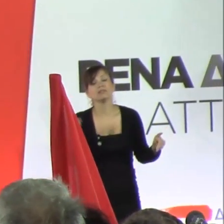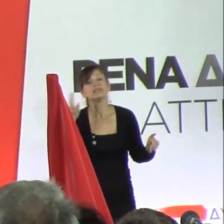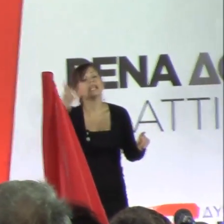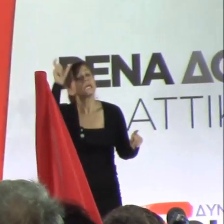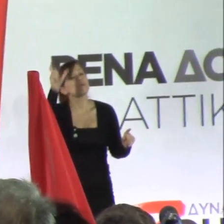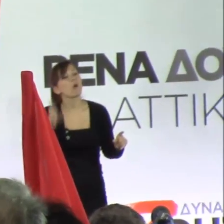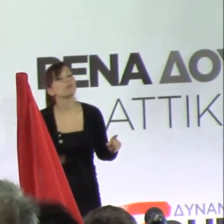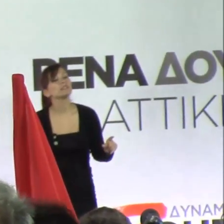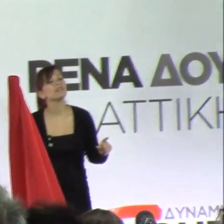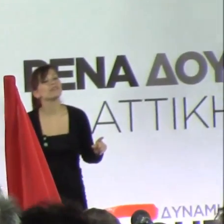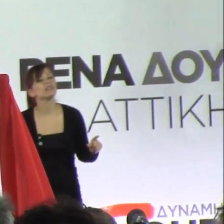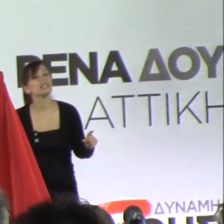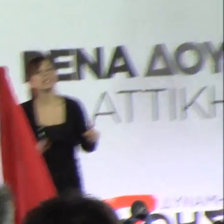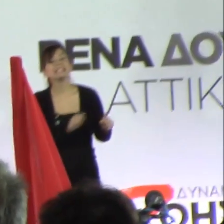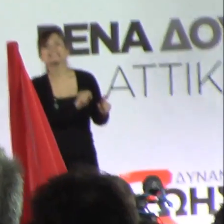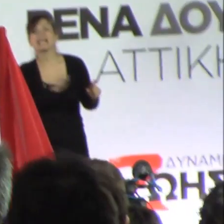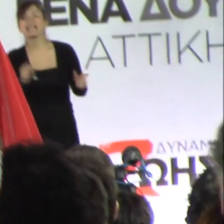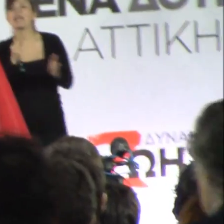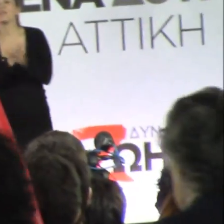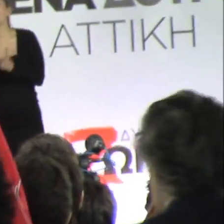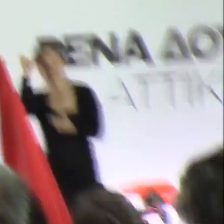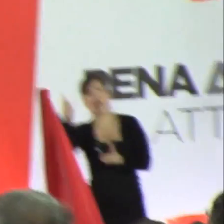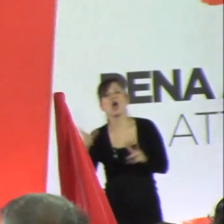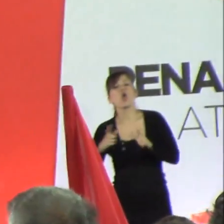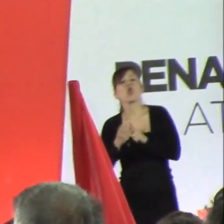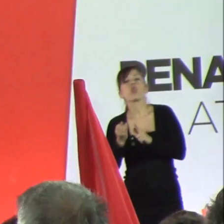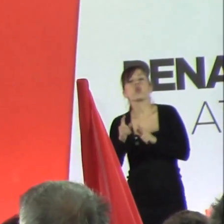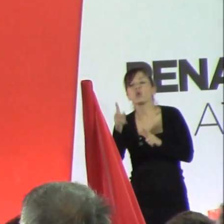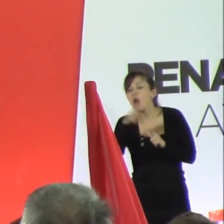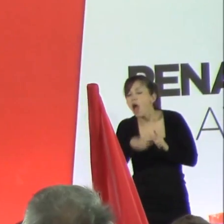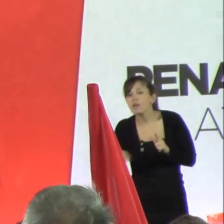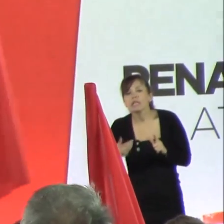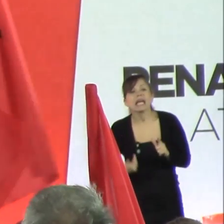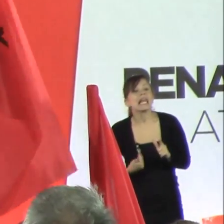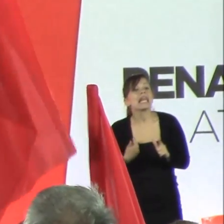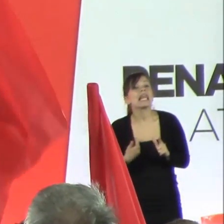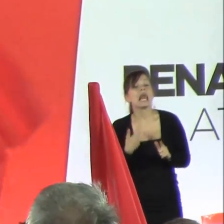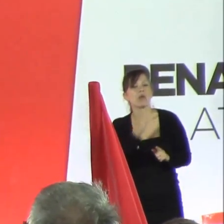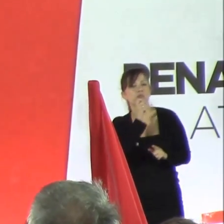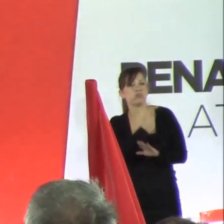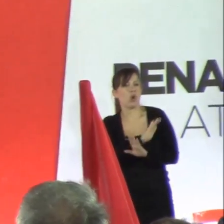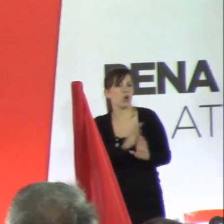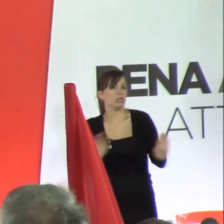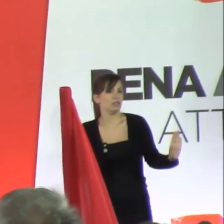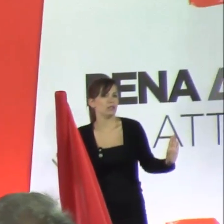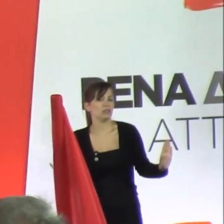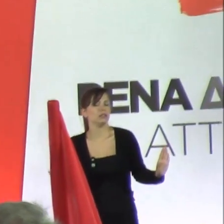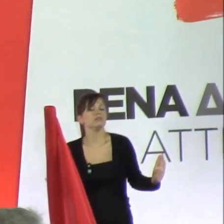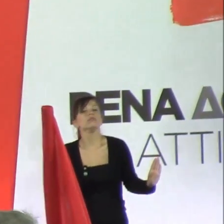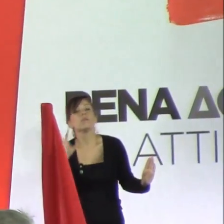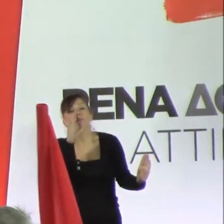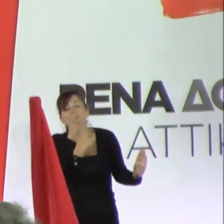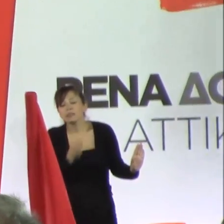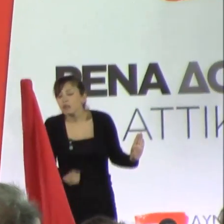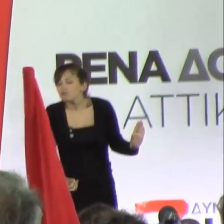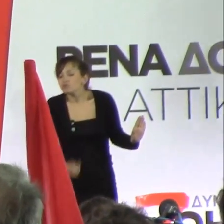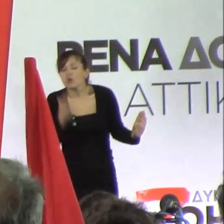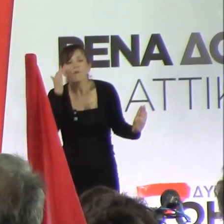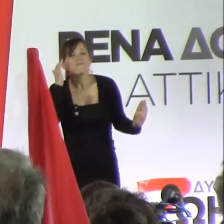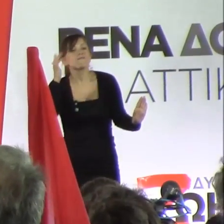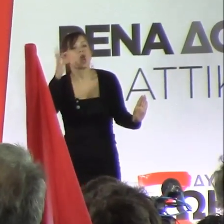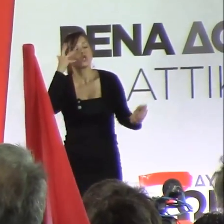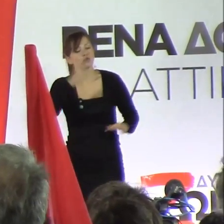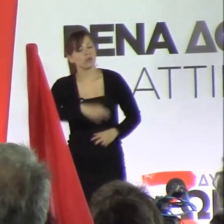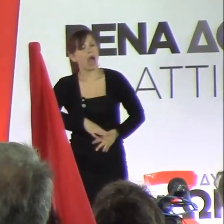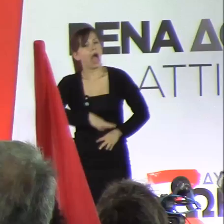της Ρένας δεν βλέπουμε μόνο μια νέα γενιά πολιτικών, αλλά ένα άλλο ύφος, ένα άλλο